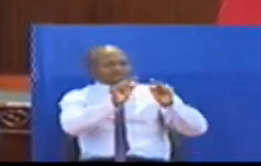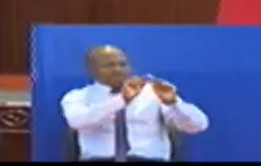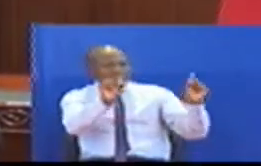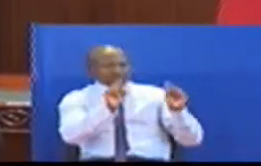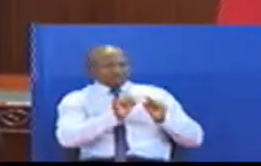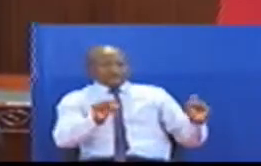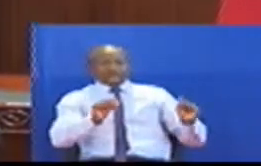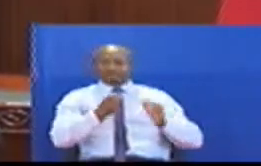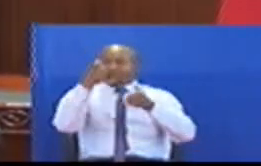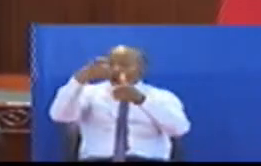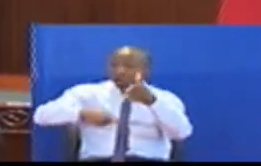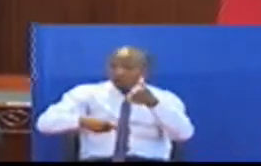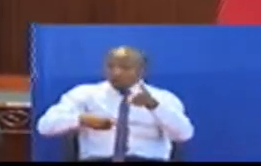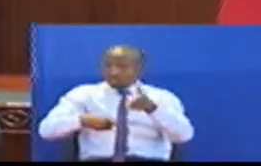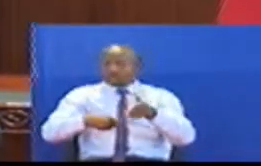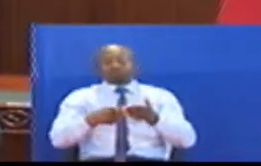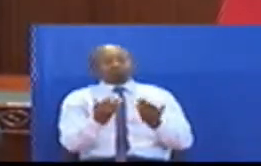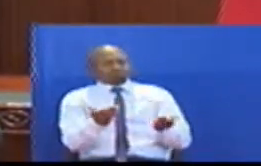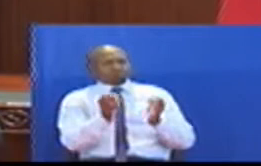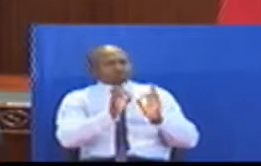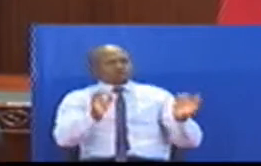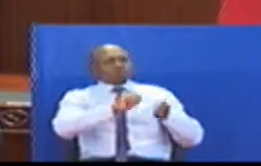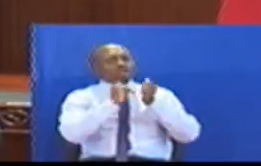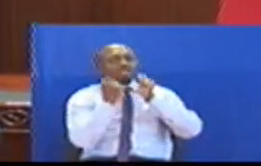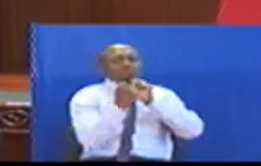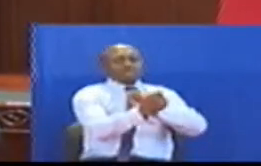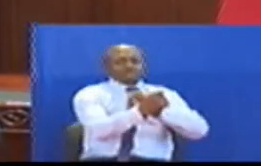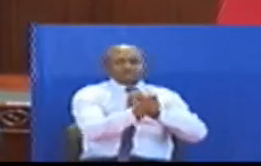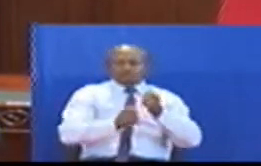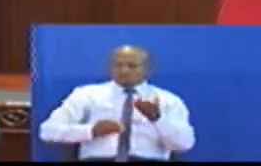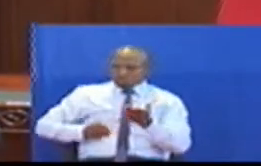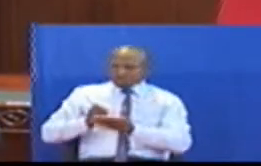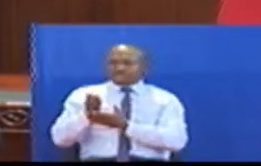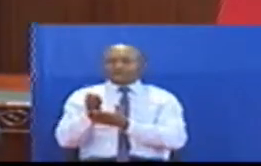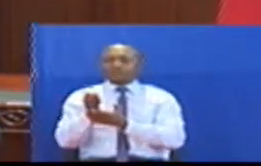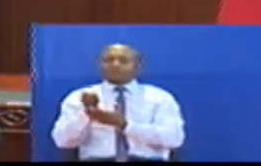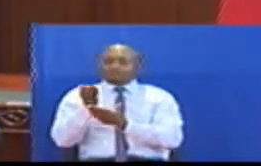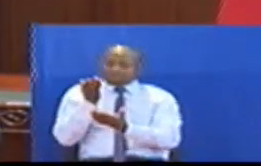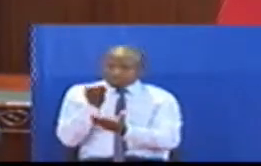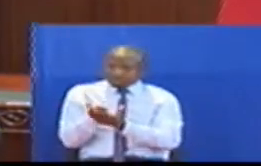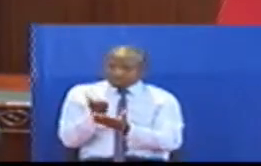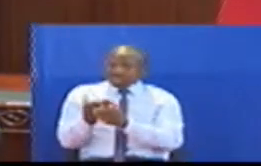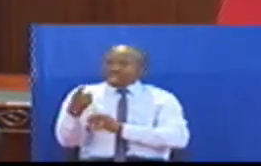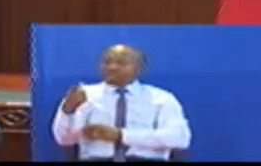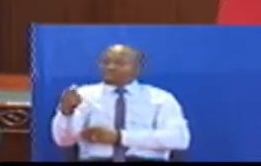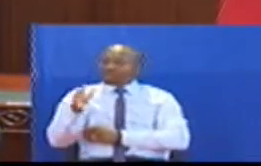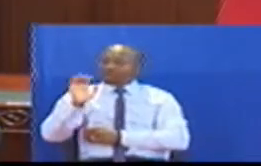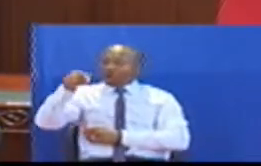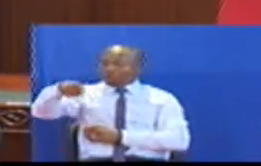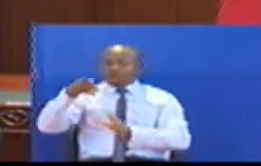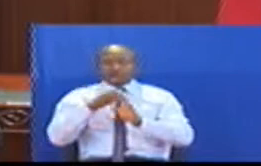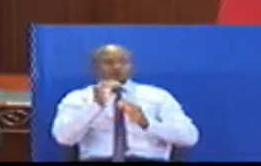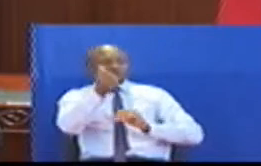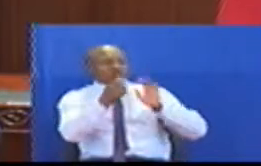ambavyo vinahitaji marekebisho, basi vije kupitia finance bill ya mwaka huu mwezi wa sita, ili mwezi wa saba BAT waingie